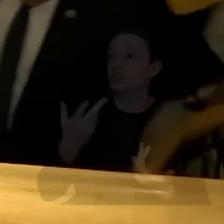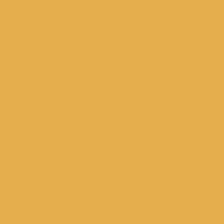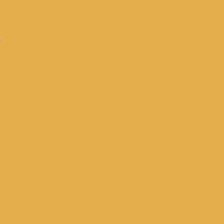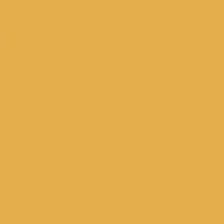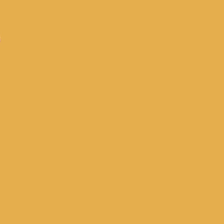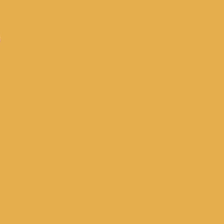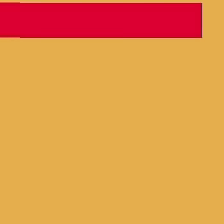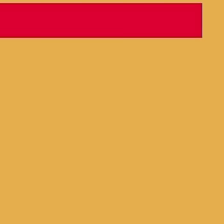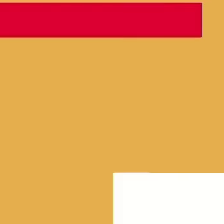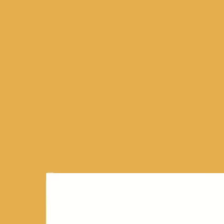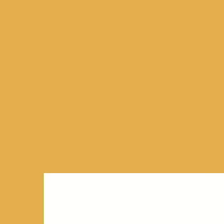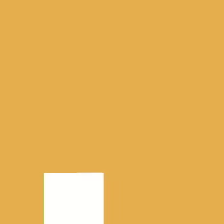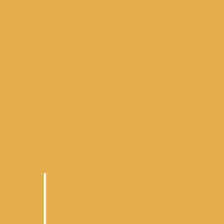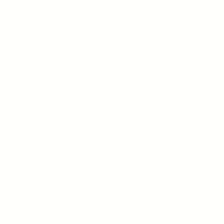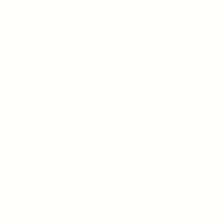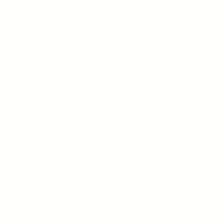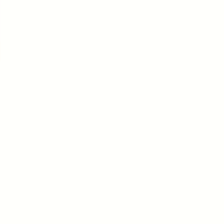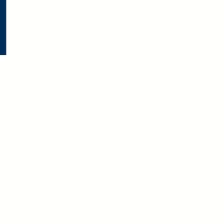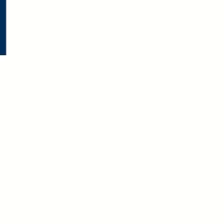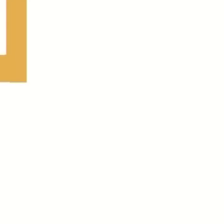ugrupowania.